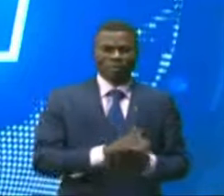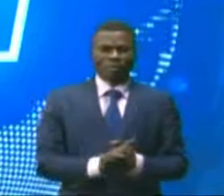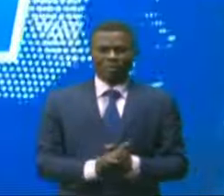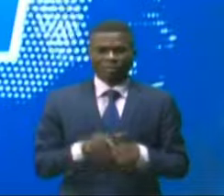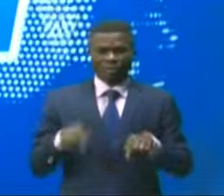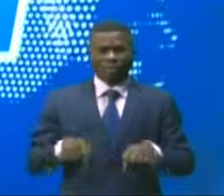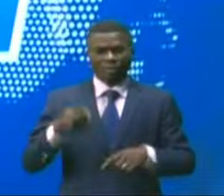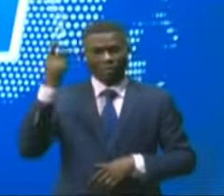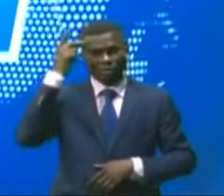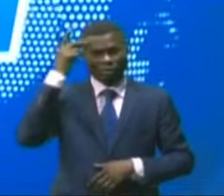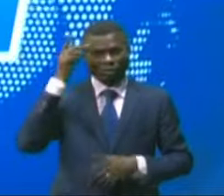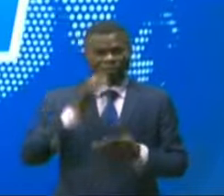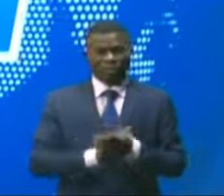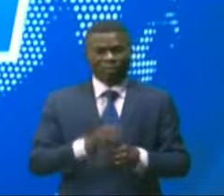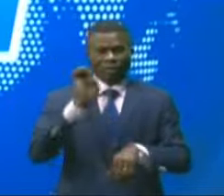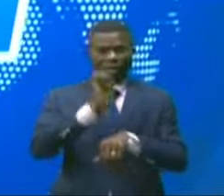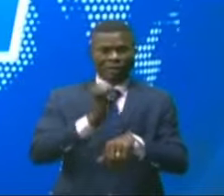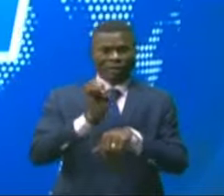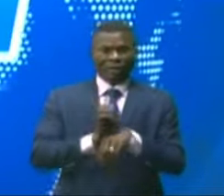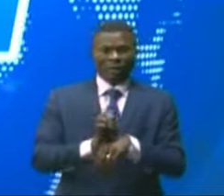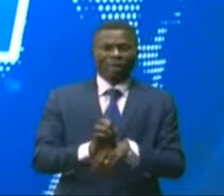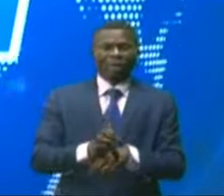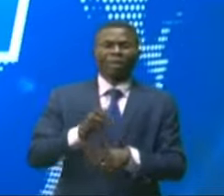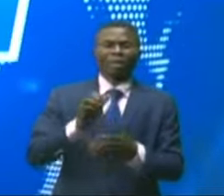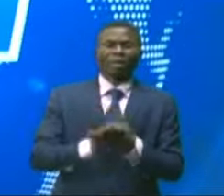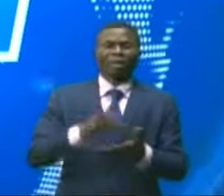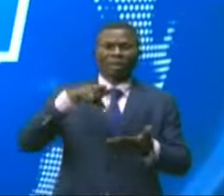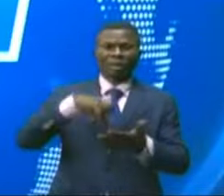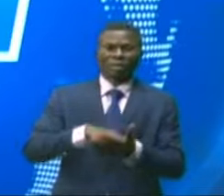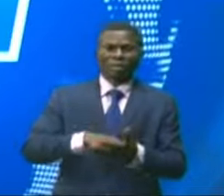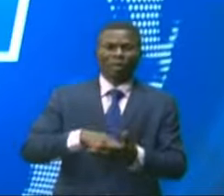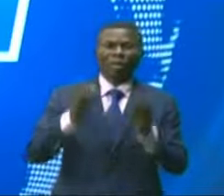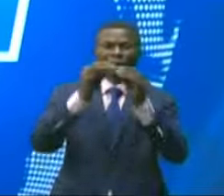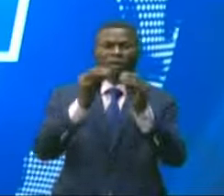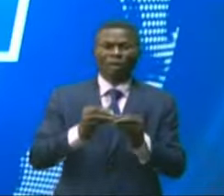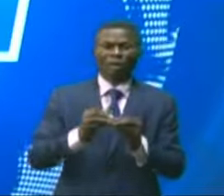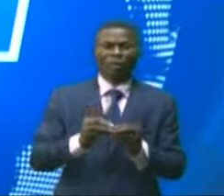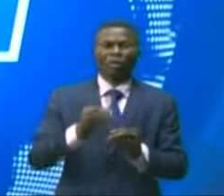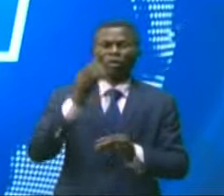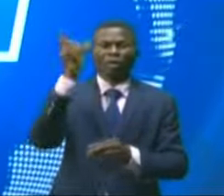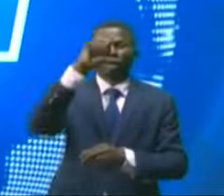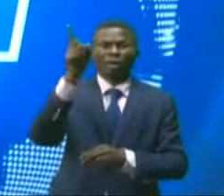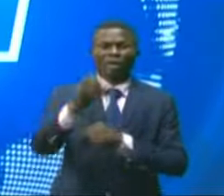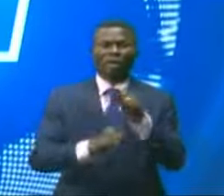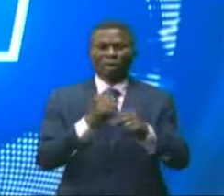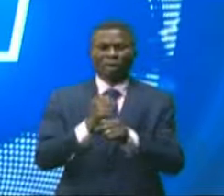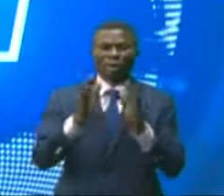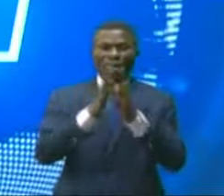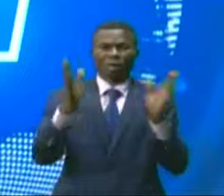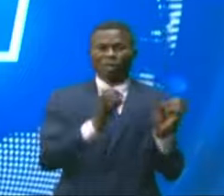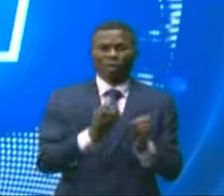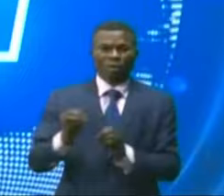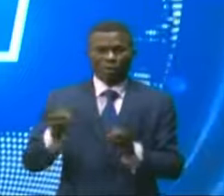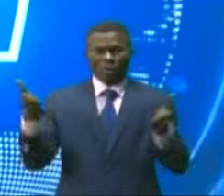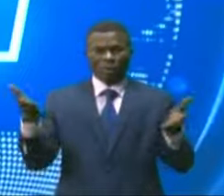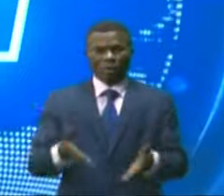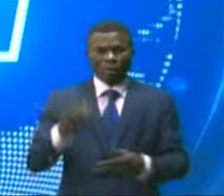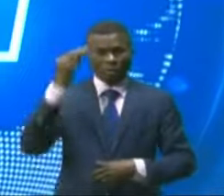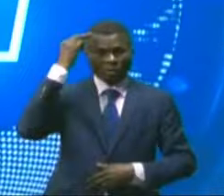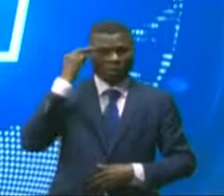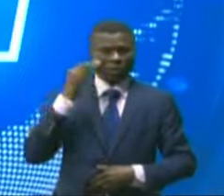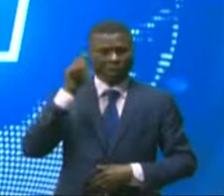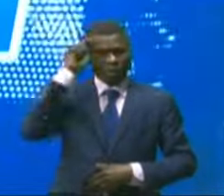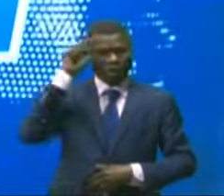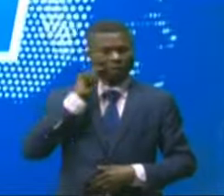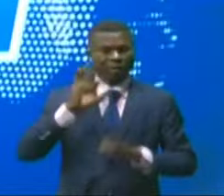Retour à Kinshasa, la cathédrale du centenaire protestant vient de totaliser 30 ans d'existence. Un culte a été organisé en présence de la ministre du